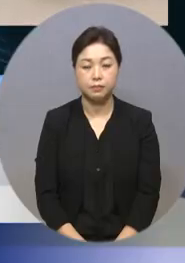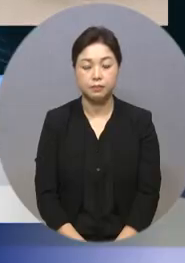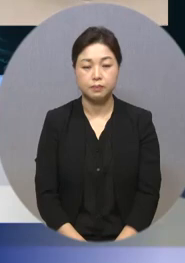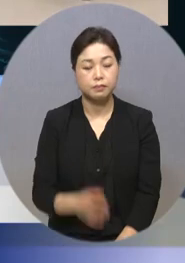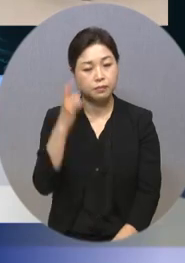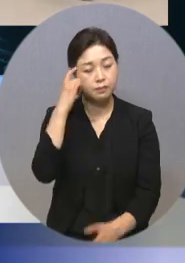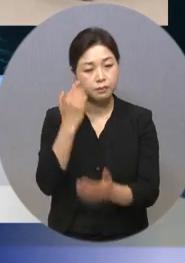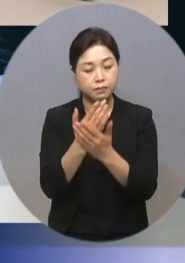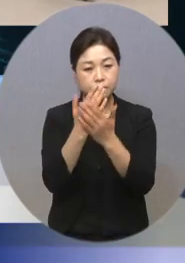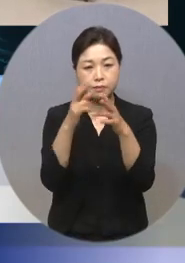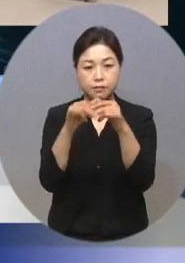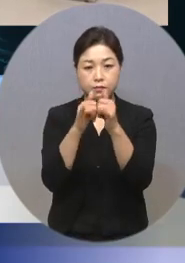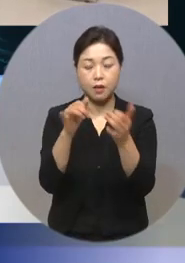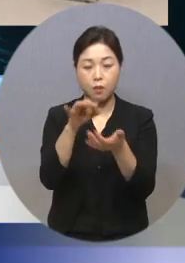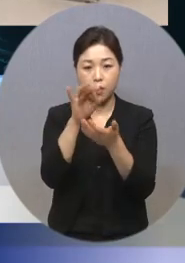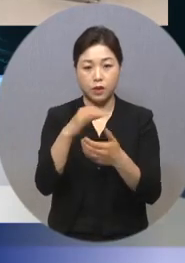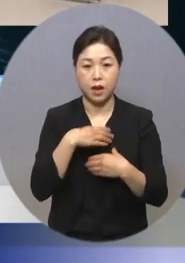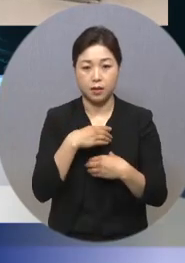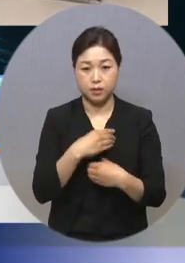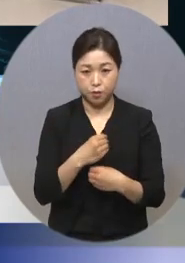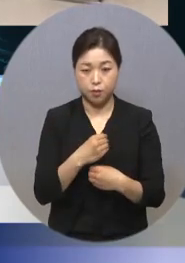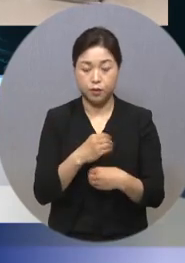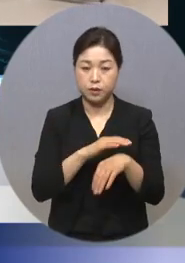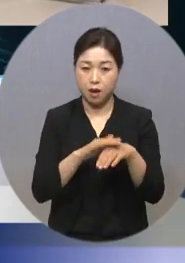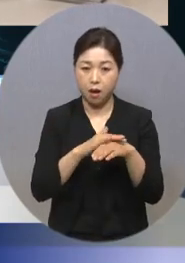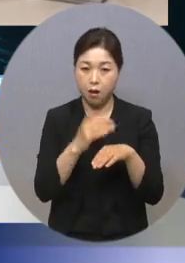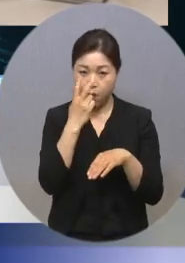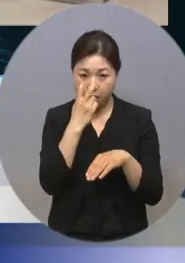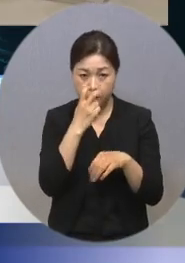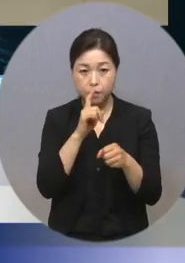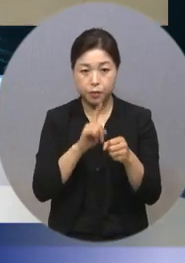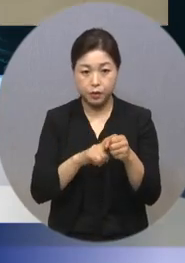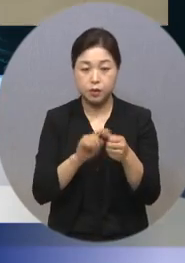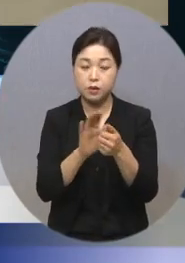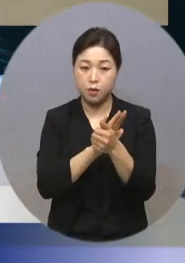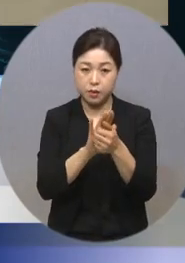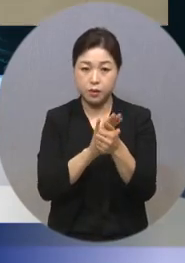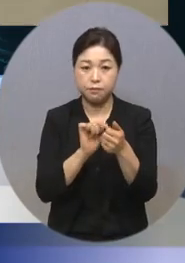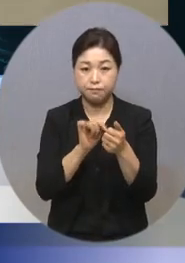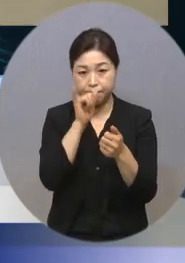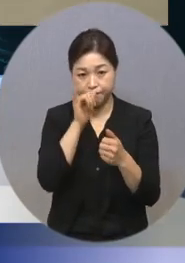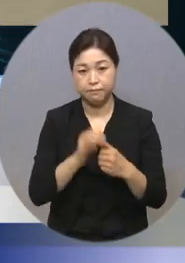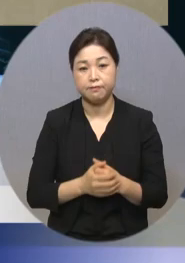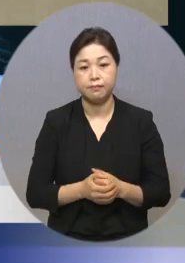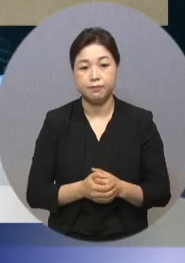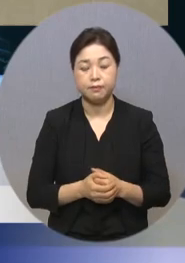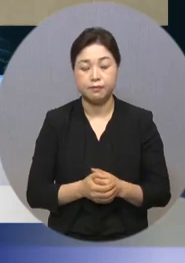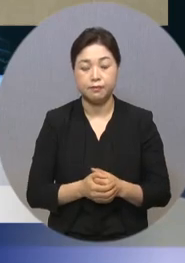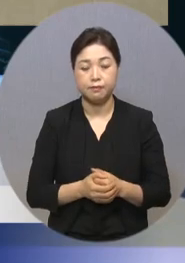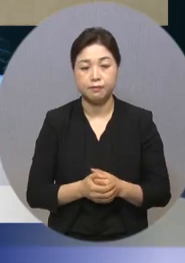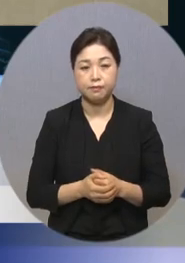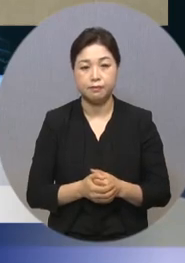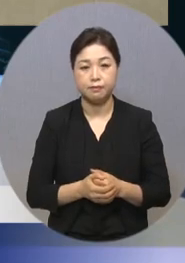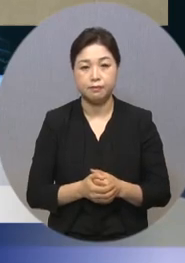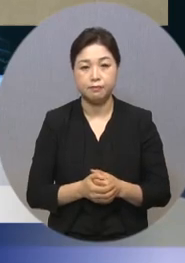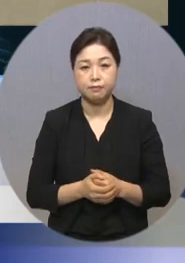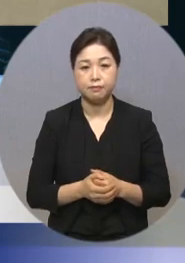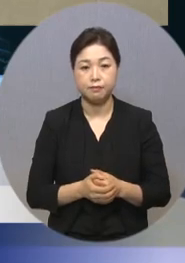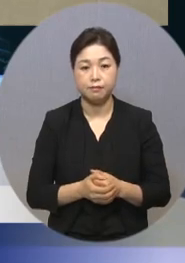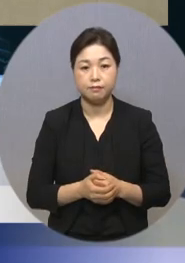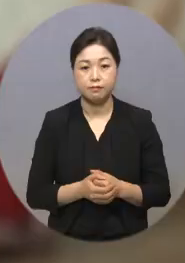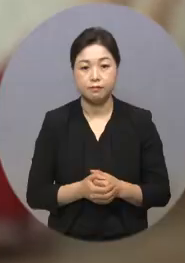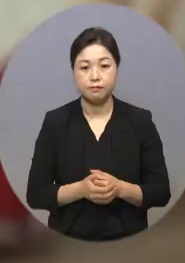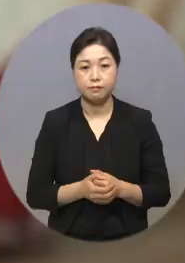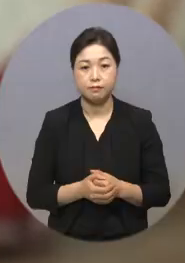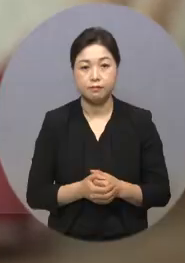발달장애인의 재산을 안전하고 효과적으로 관리하기 위한 서비스가 추진됩니다 고도의 박성용 기자 입니다